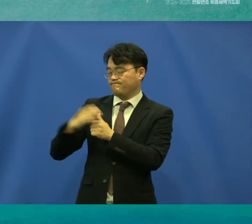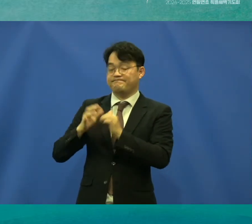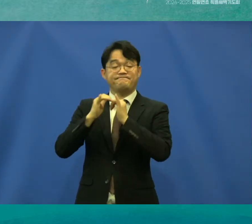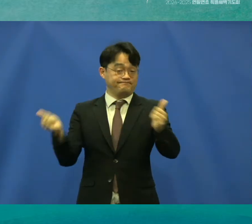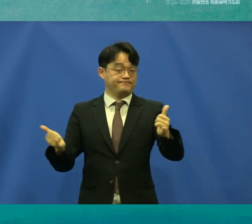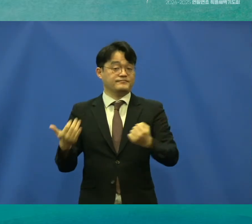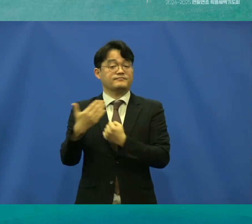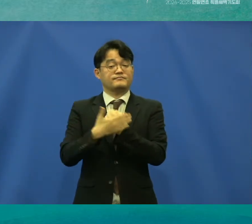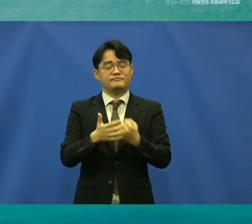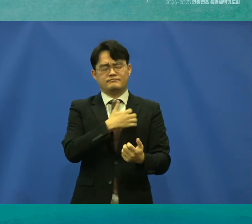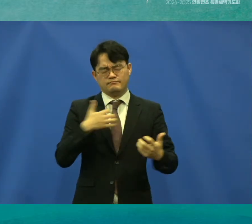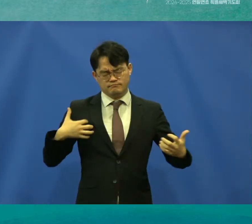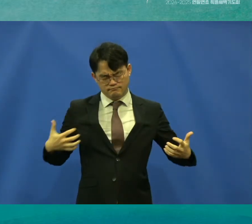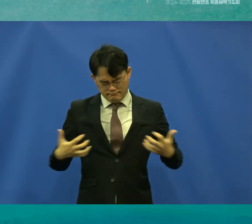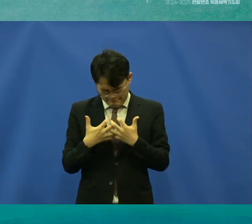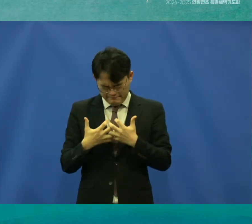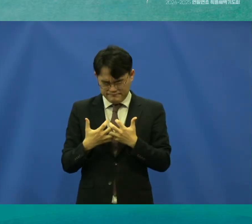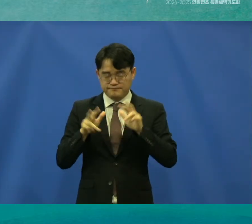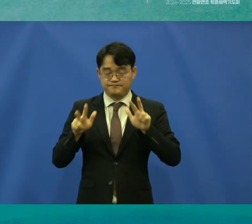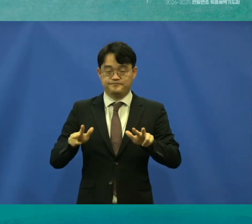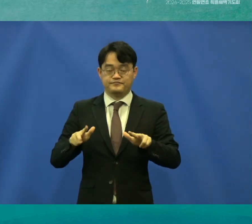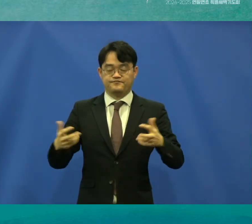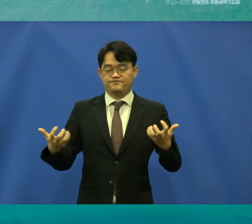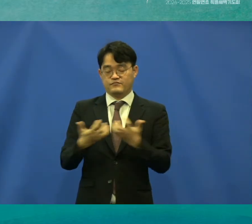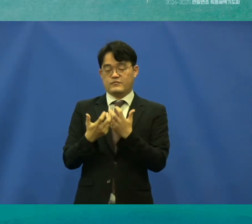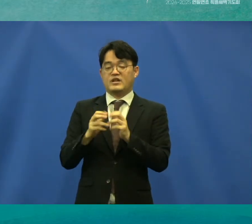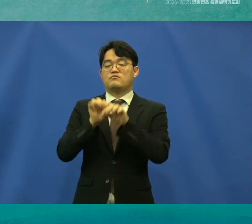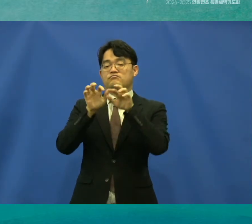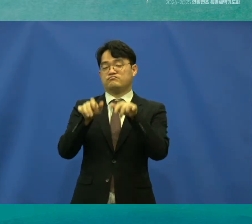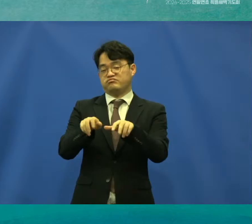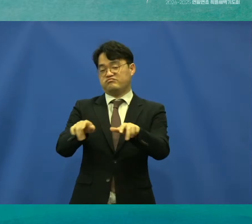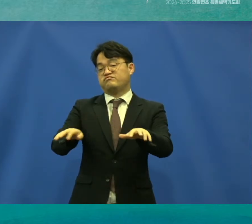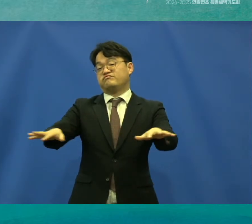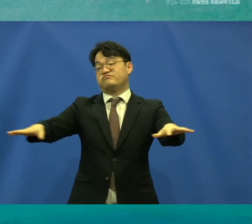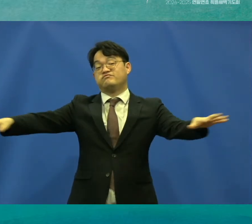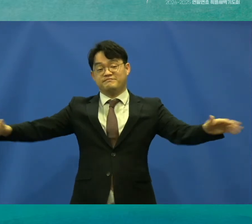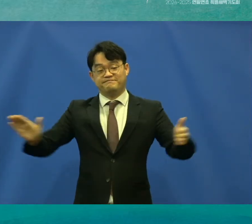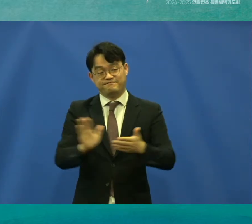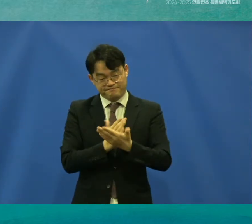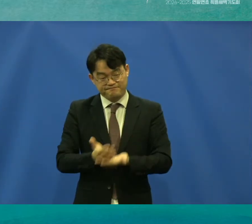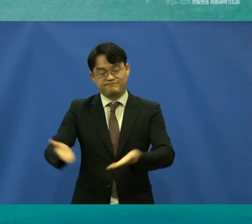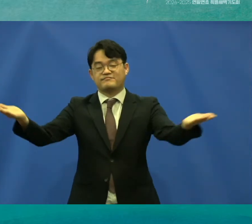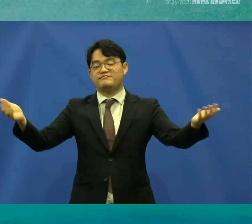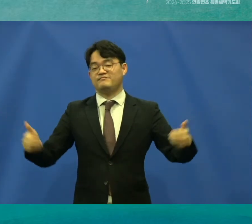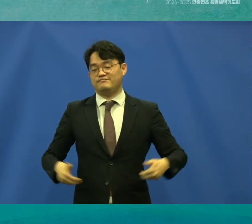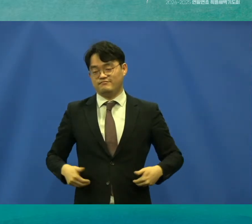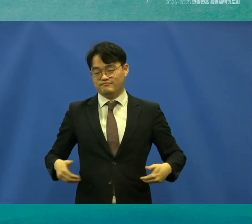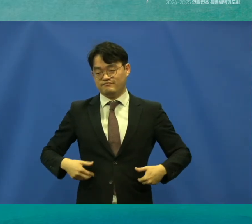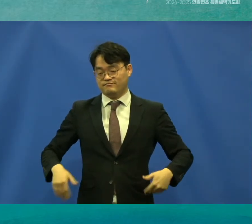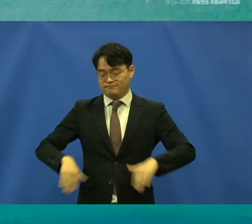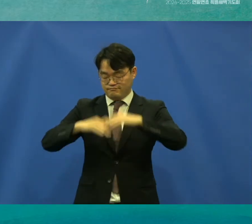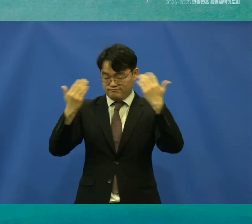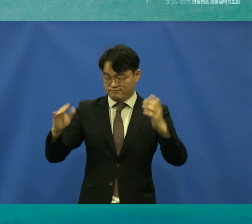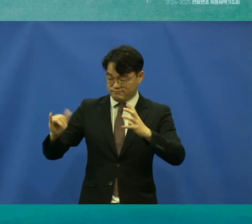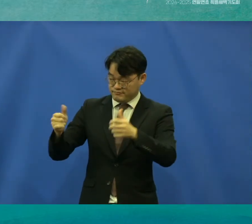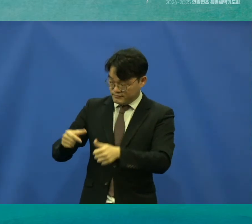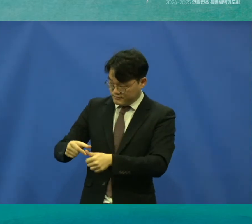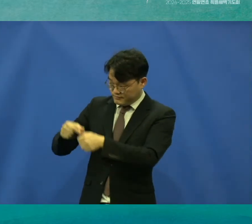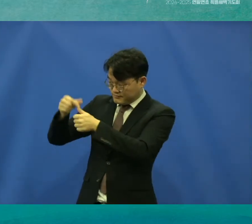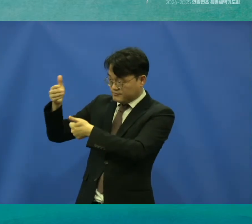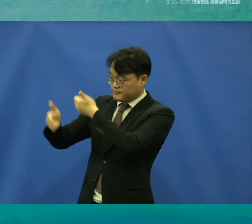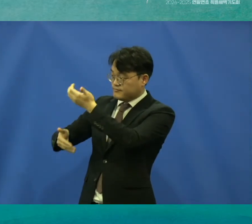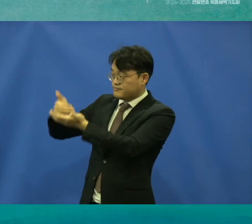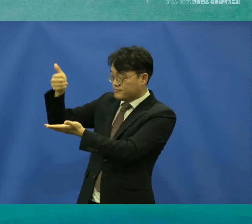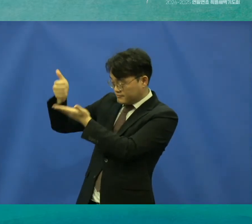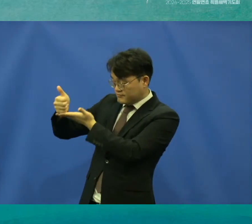맛보았고 이제 흘려보내야 합니다. 우리 온 세상을 구원하시려는 그 하나님의 애타는 마음에 함께 동참하는